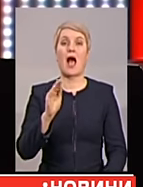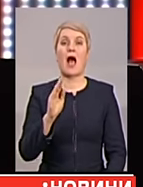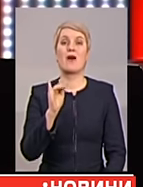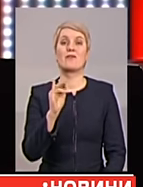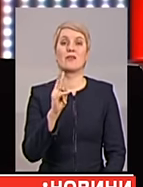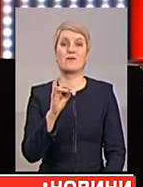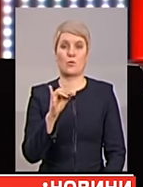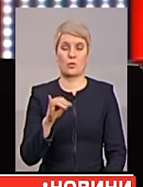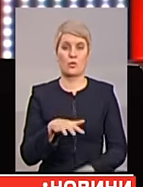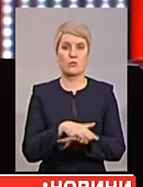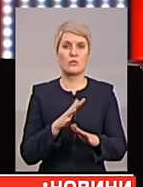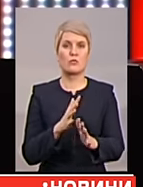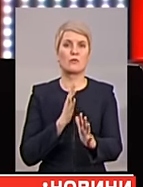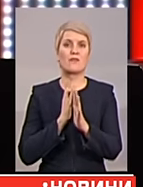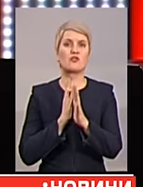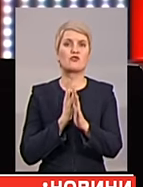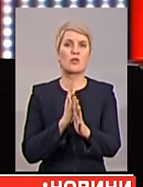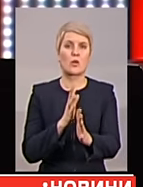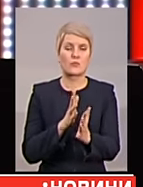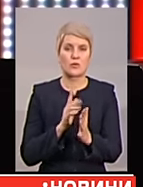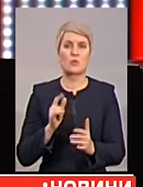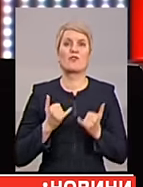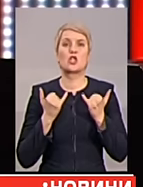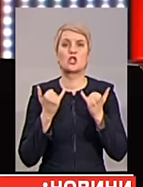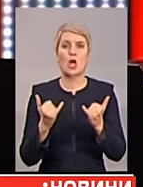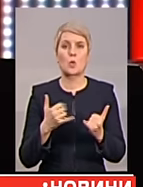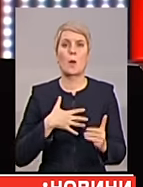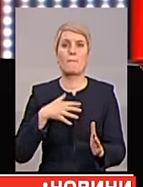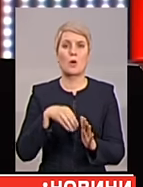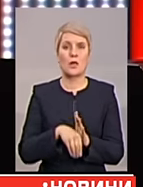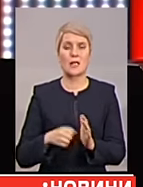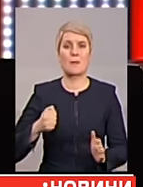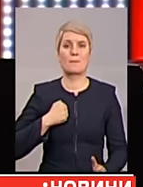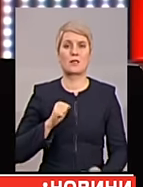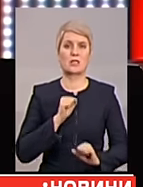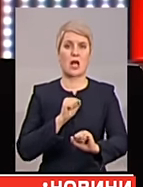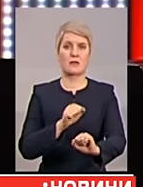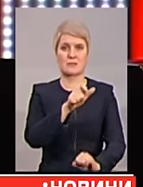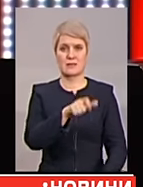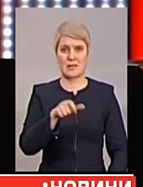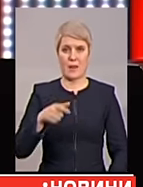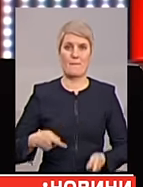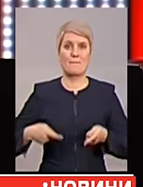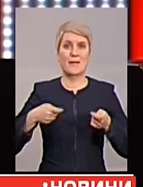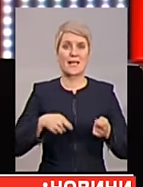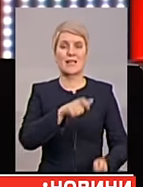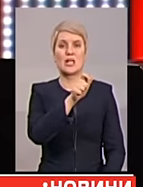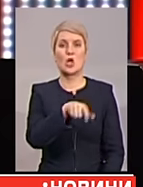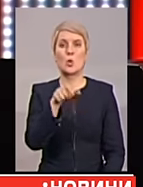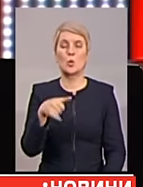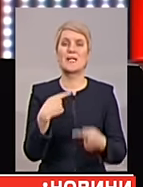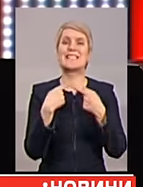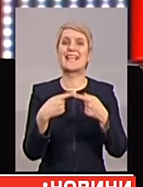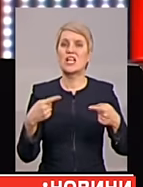ставали в чергу щоб віддати шану полеглим захисникам проїхали люди з інших міст Олена блізнякова повернулася з